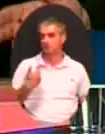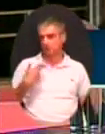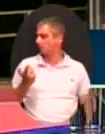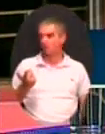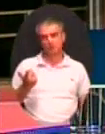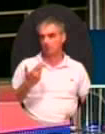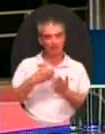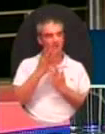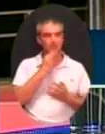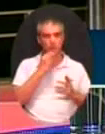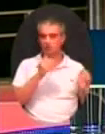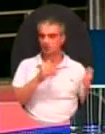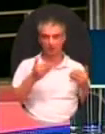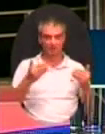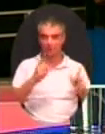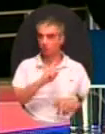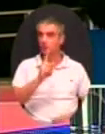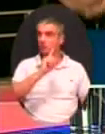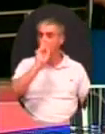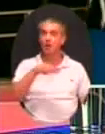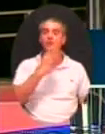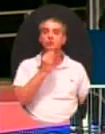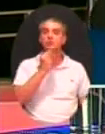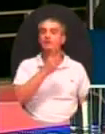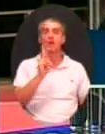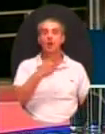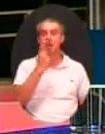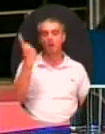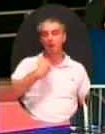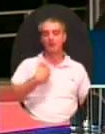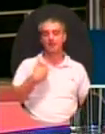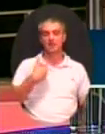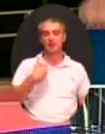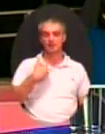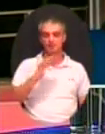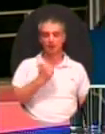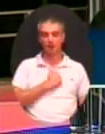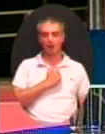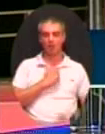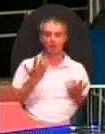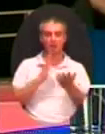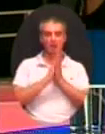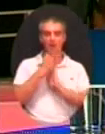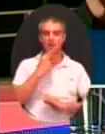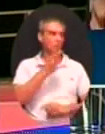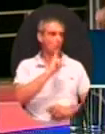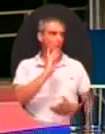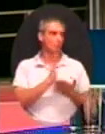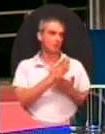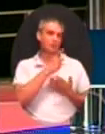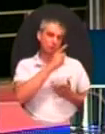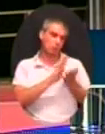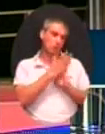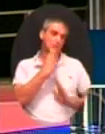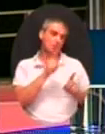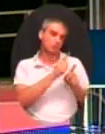מוכן לוותר על היהודים הרפורמים והקונסרבטיביים? יכול להיות יהודי, אבל הוא לא יכול להכתיב לי את ההלכה, איך מתגיירים ואיך מתגיירים. לא מכתיב לך? הוא יתגייר